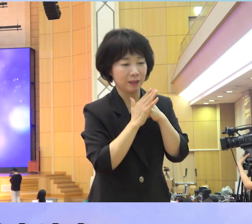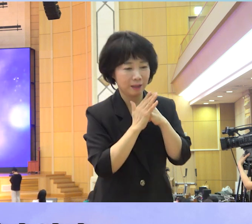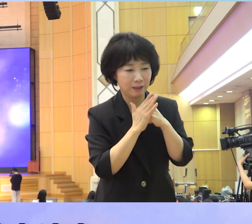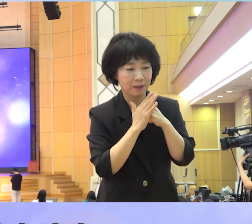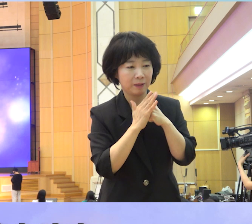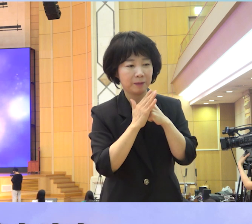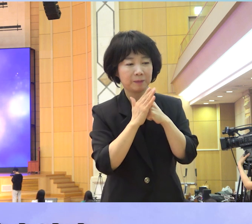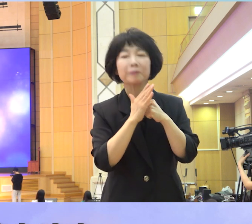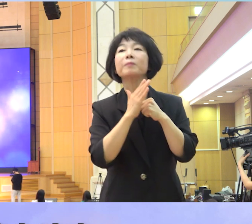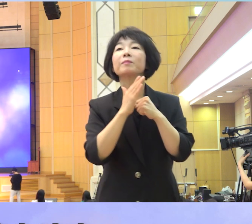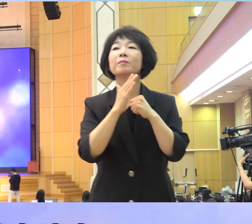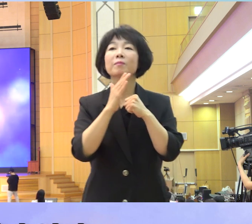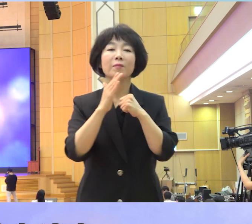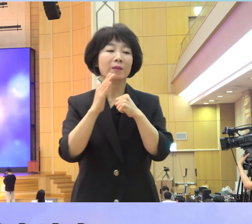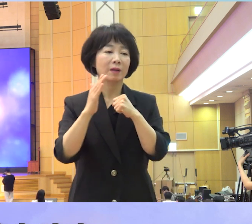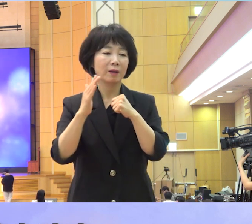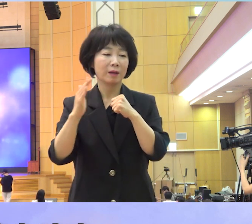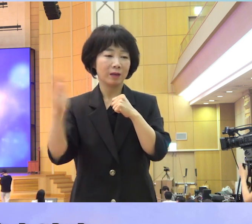의지하오니